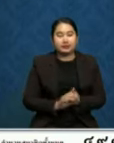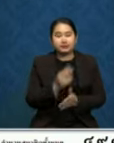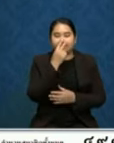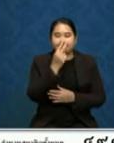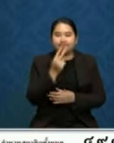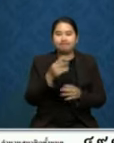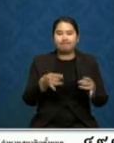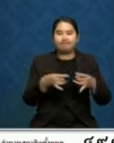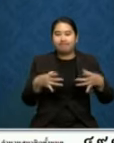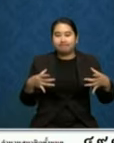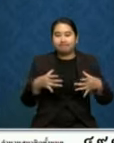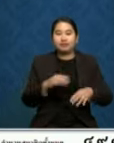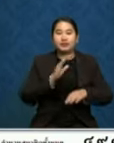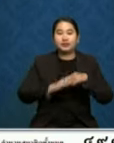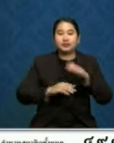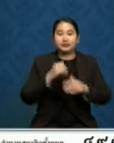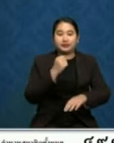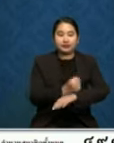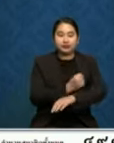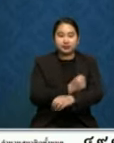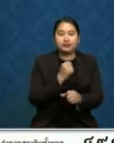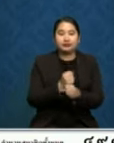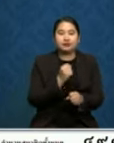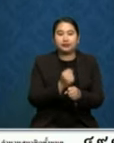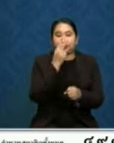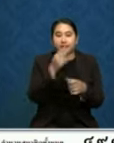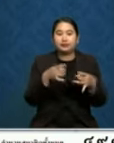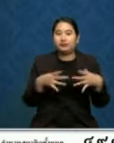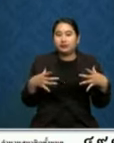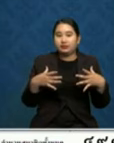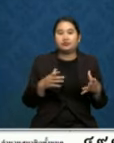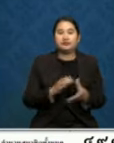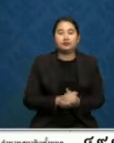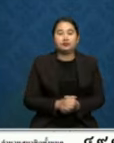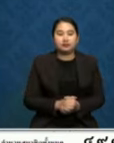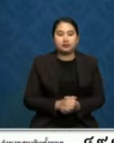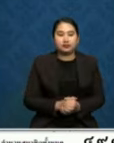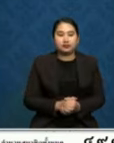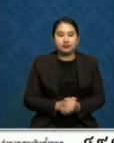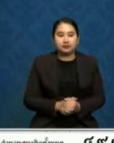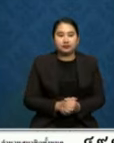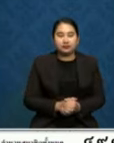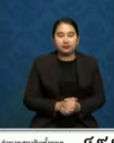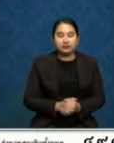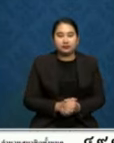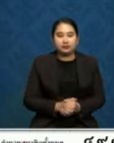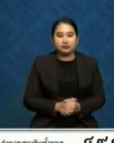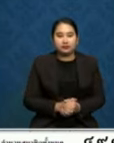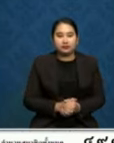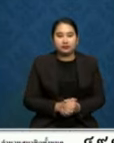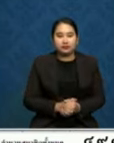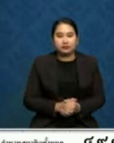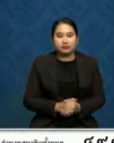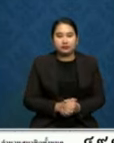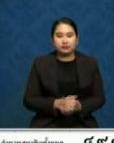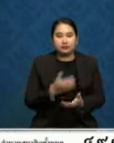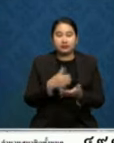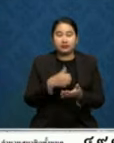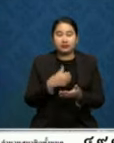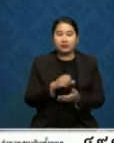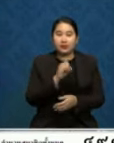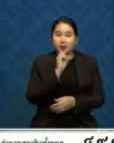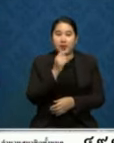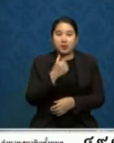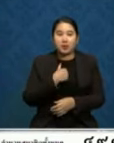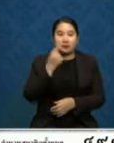ทย์ในการพัฒนายกระดับฝีมือแรงงานต่อตลาดแรงงานได้อย่างแท้จริงท่านประธานครับผมขอพูดในฐานะ